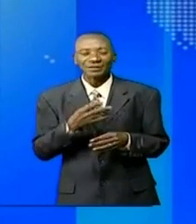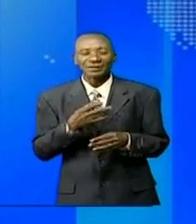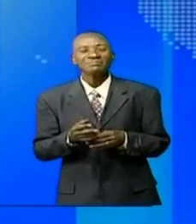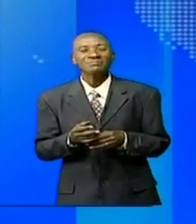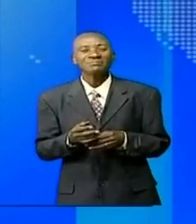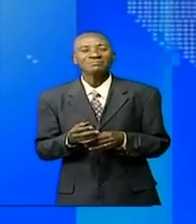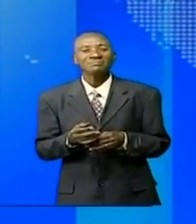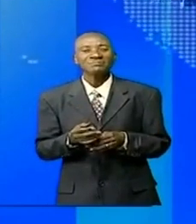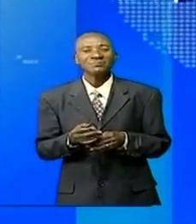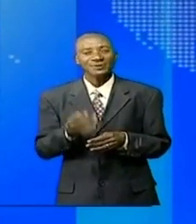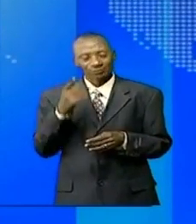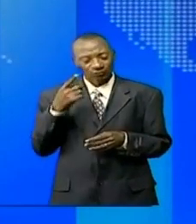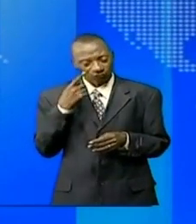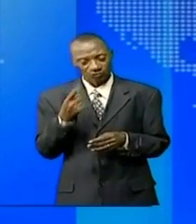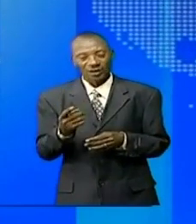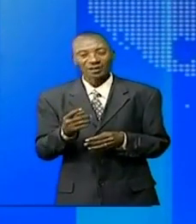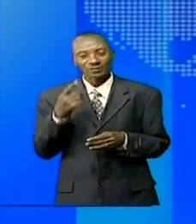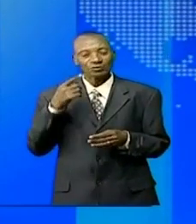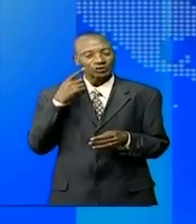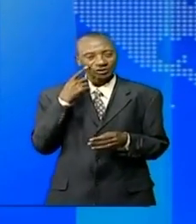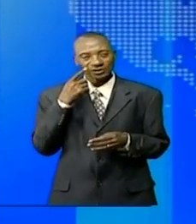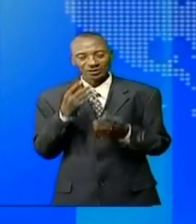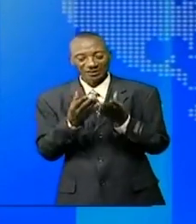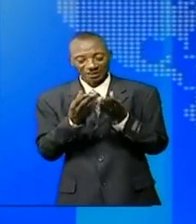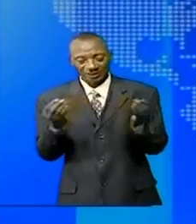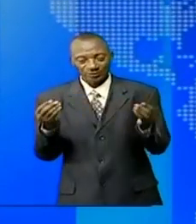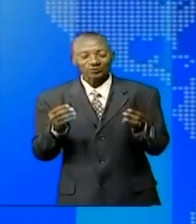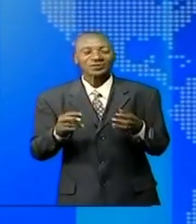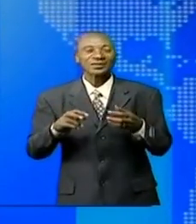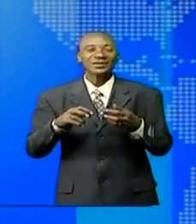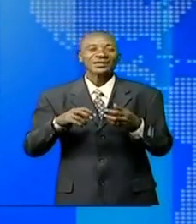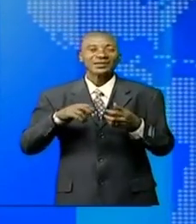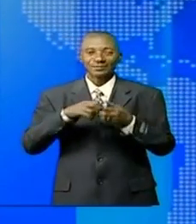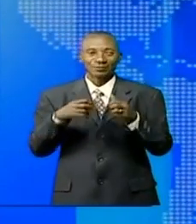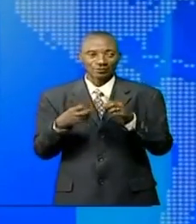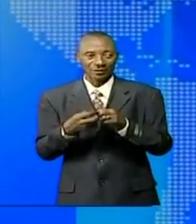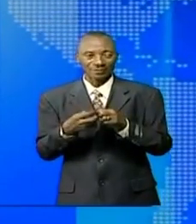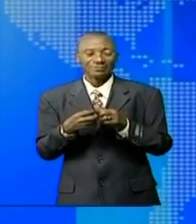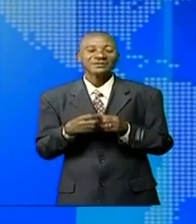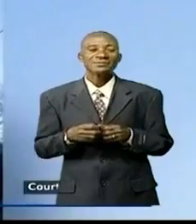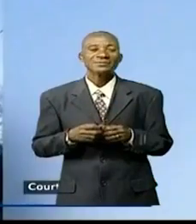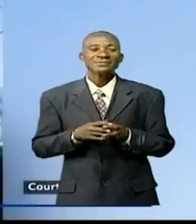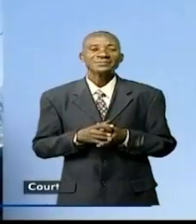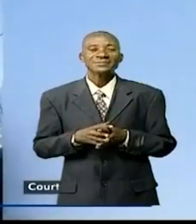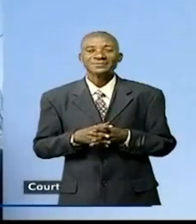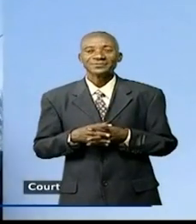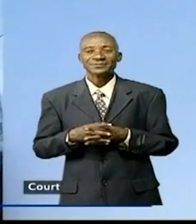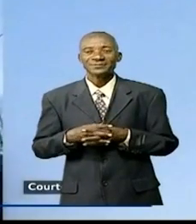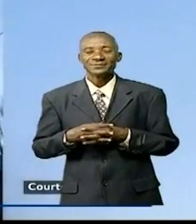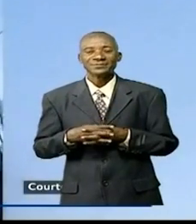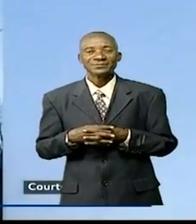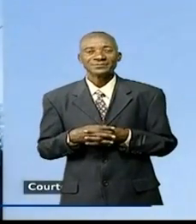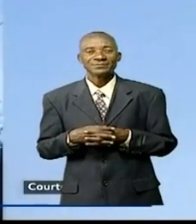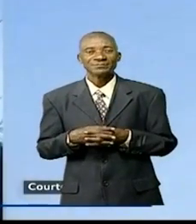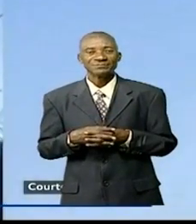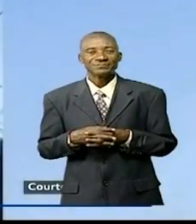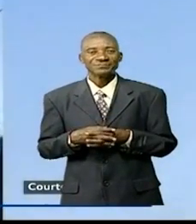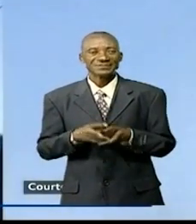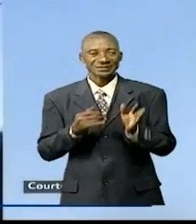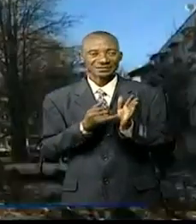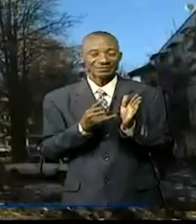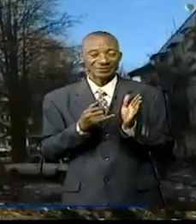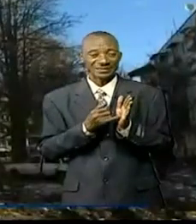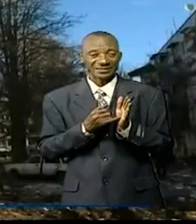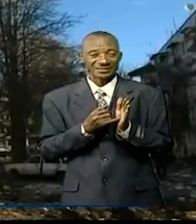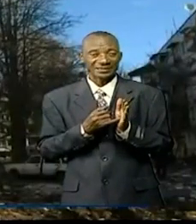annonce déjà des sanctions contre Moscou. On fait le point de la situation avec Patrick Michel Moukoui. La nuit de samedi à dimanche a